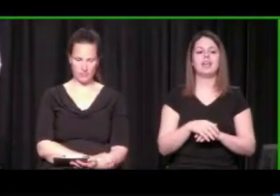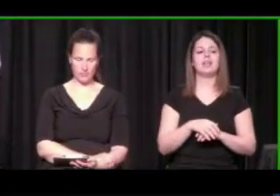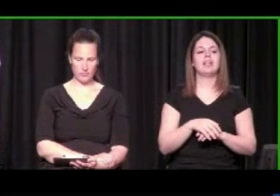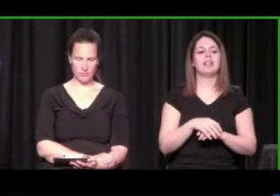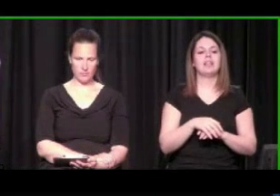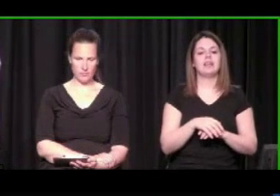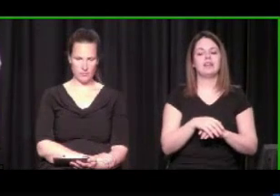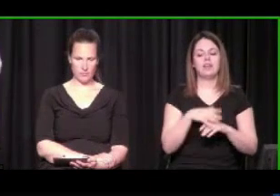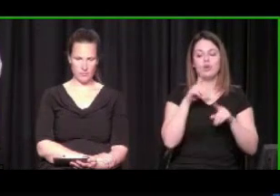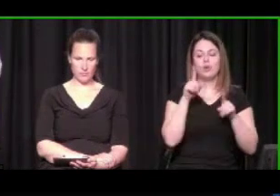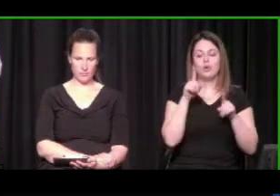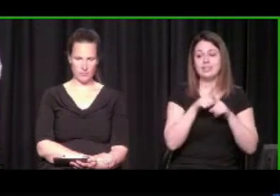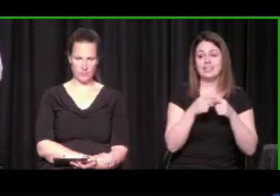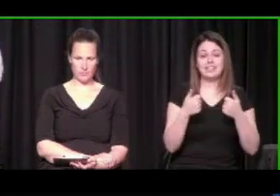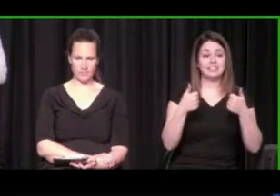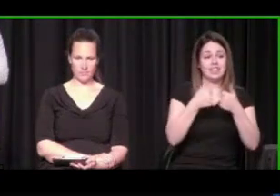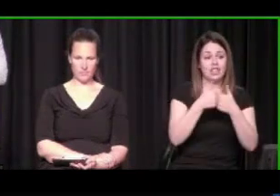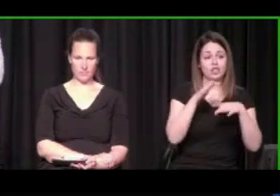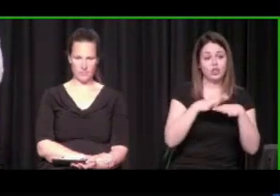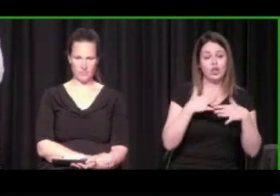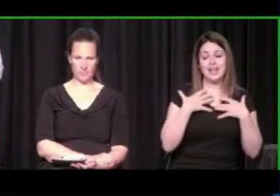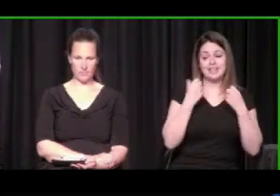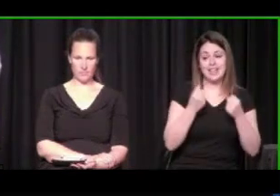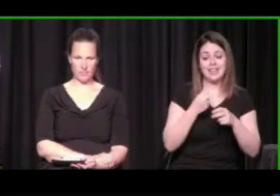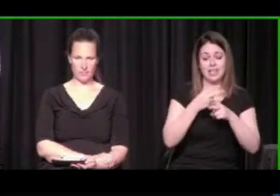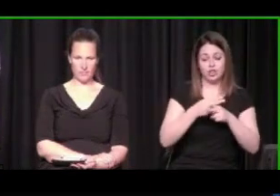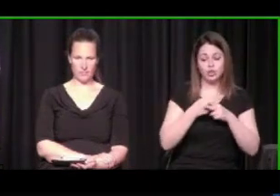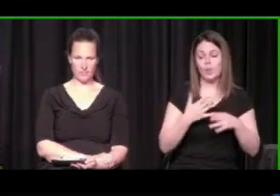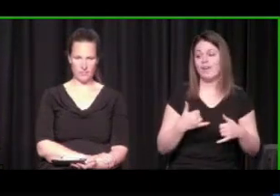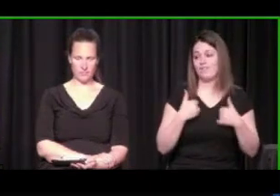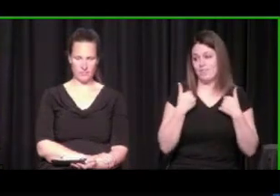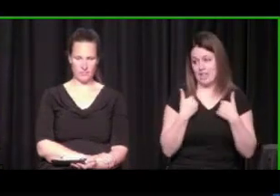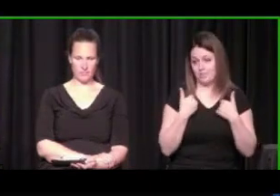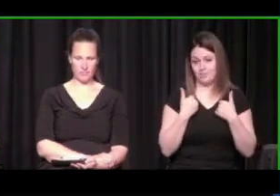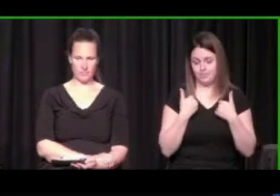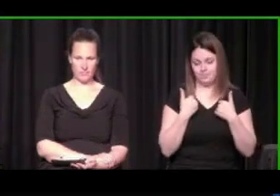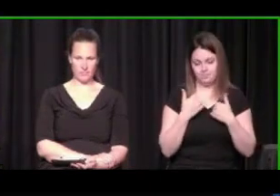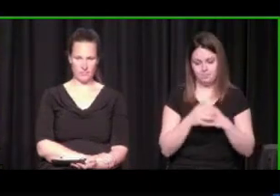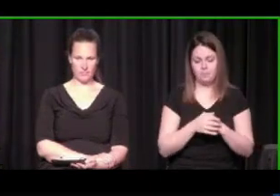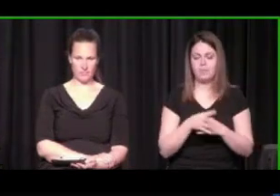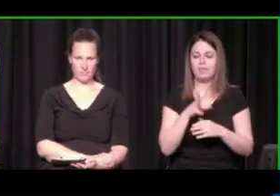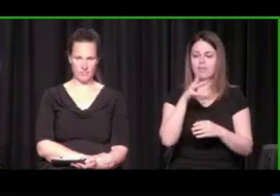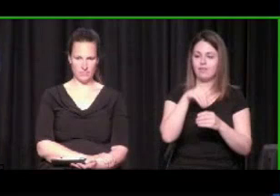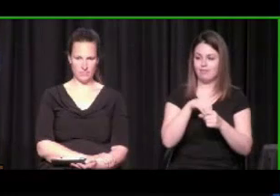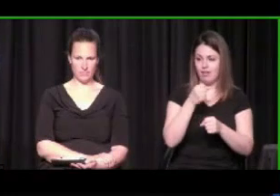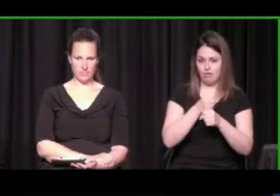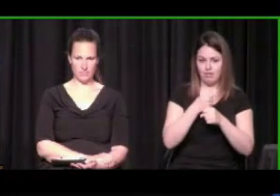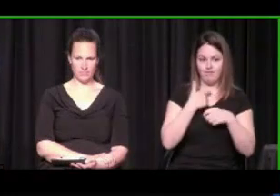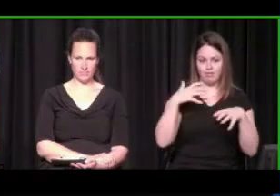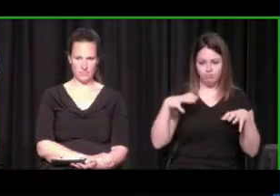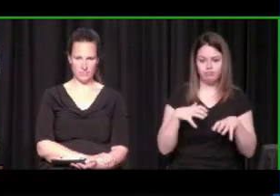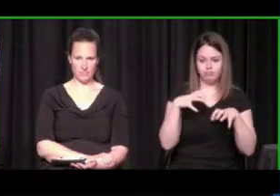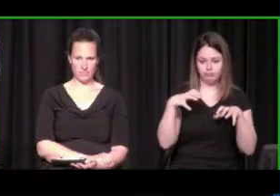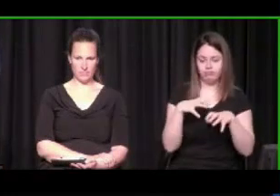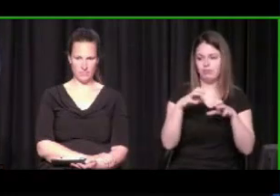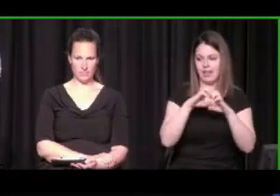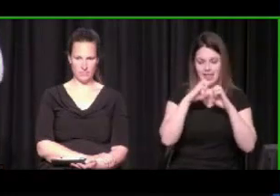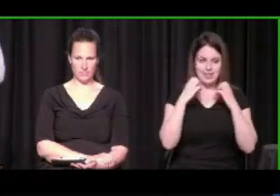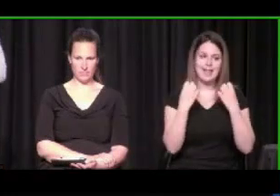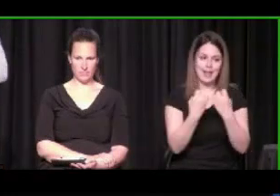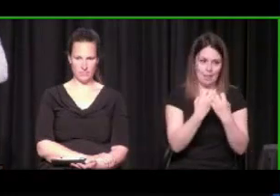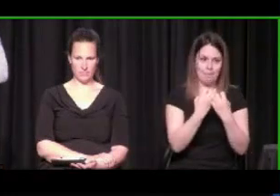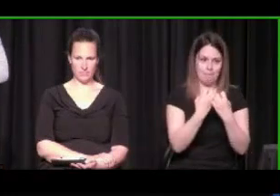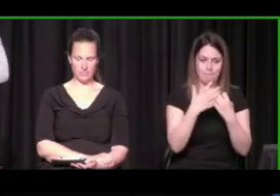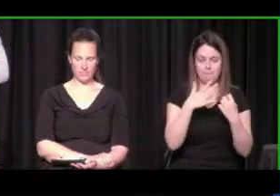également à tout ce qui concerne les enjeux liés à la santé et aux soins de vie. Je vous dirais que bien personnellement, à travers ce travail-là qu'on a fait en équipe,